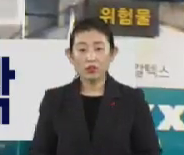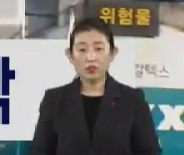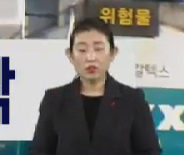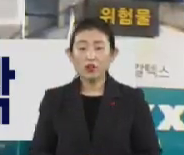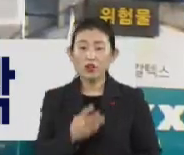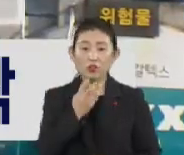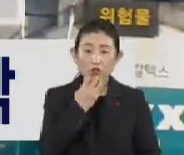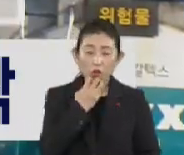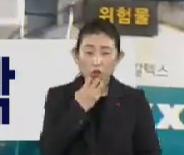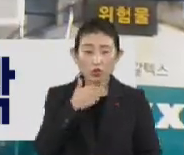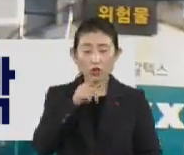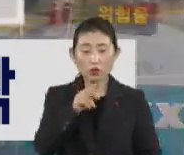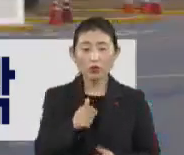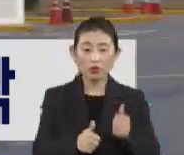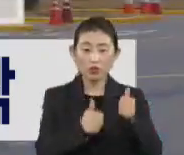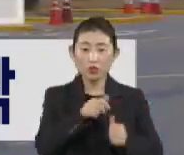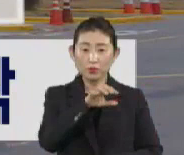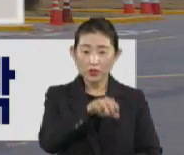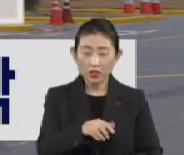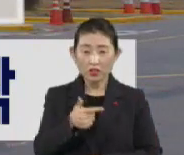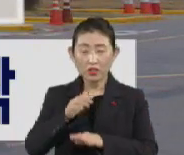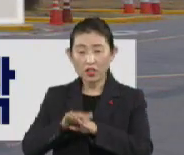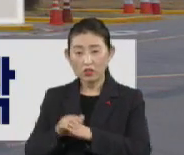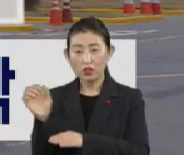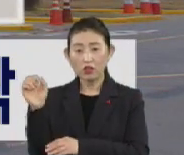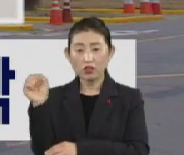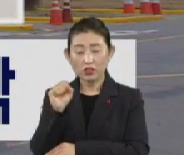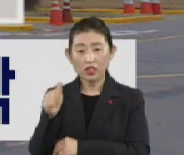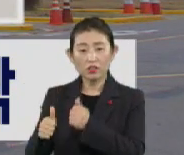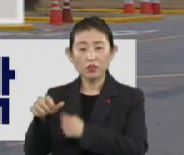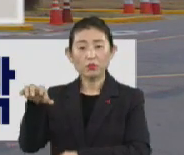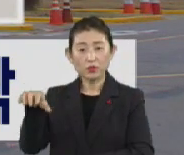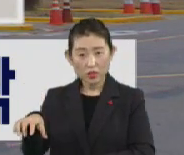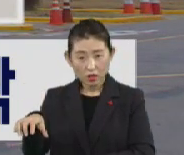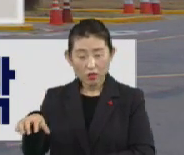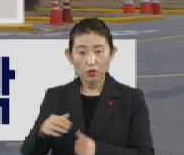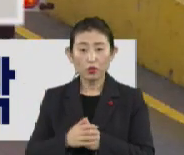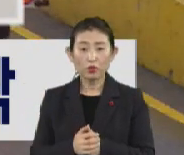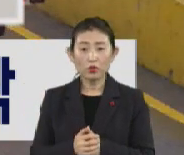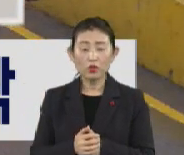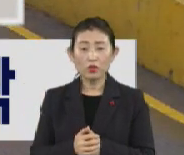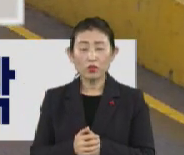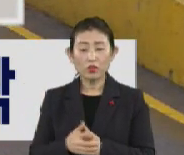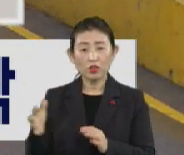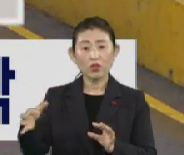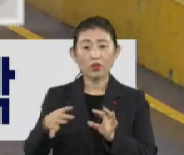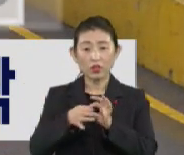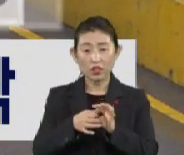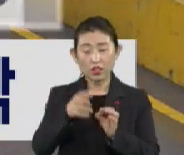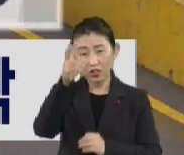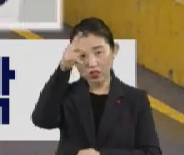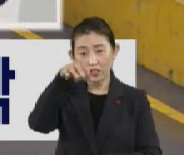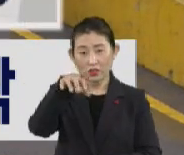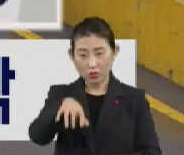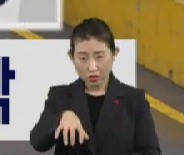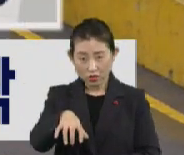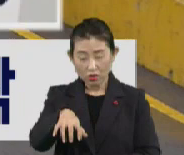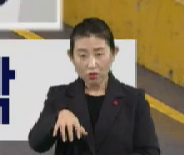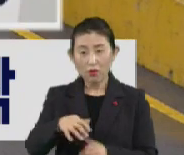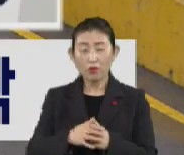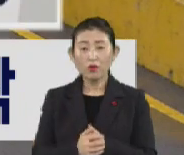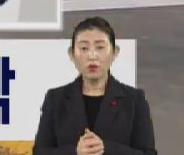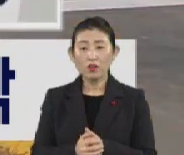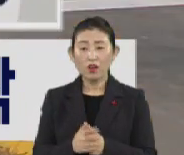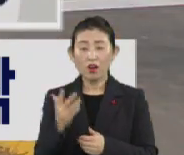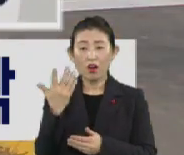동안 서울 서부 운전면허시험장과 대전 운전면허시험장, 또 두 곳의 운전면허시험장과 연계된 경찰서